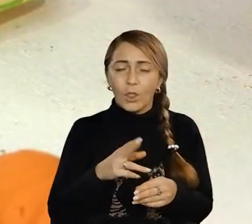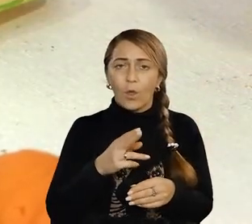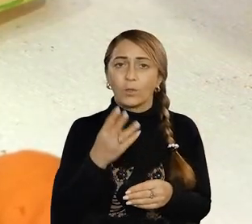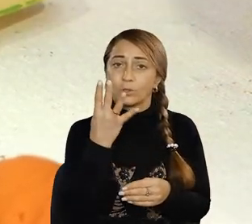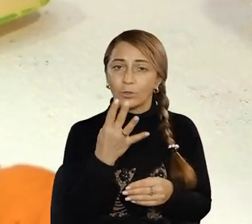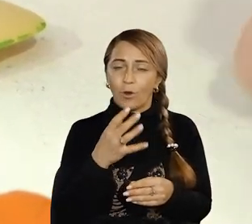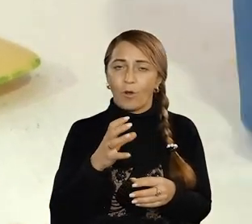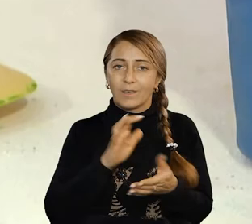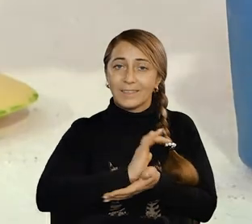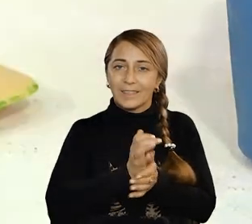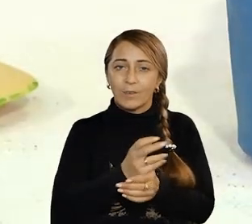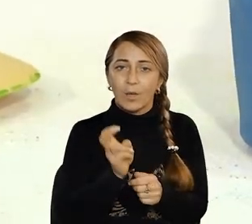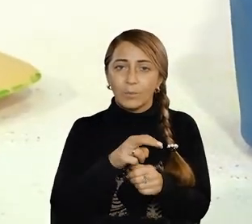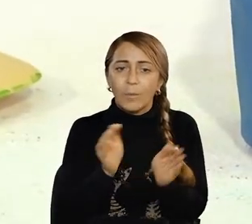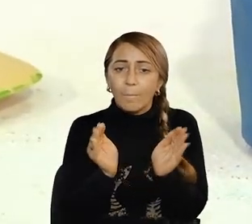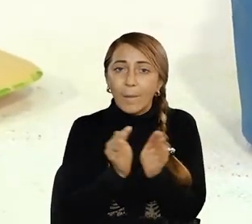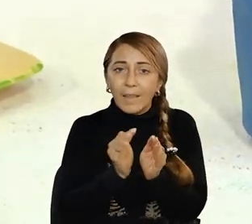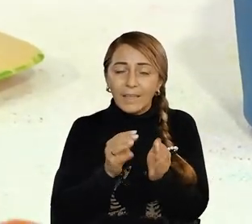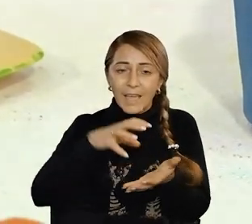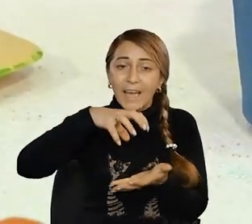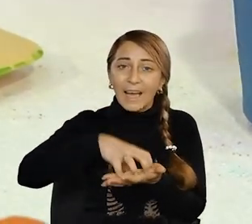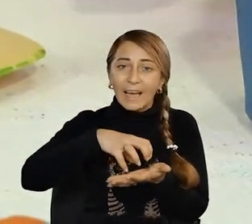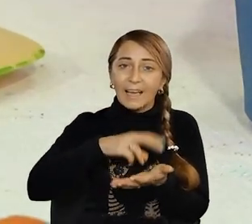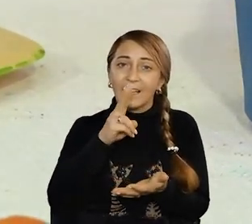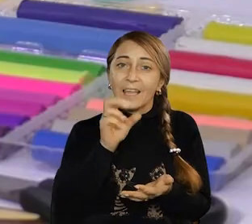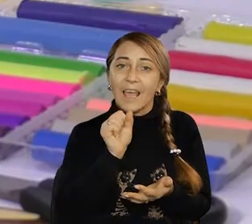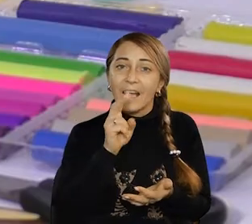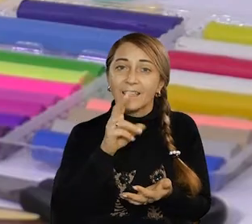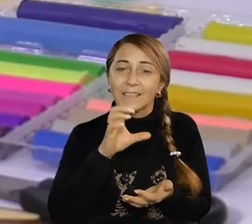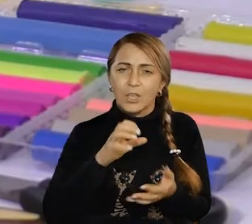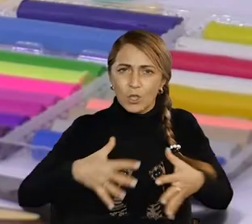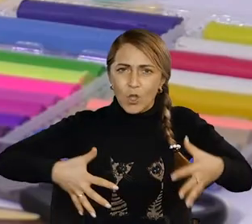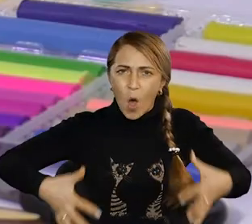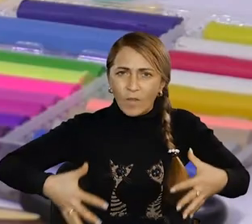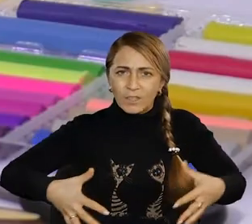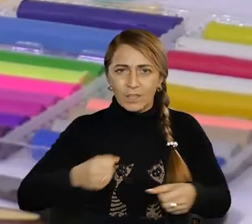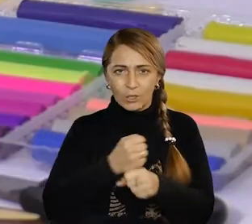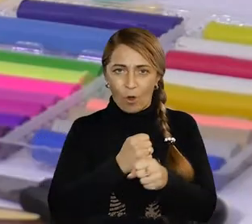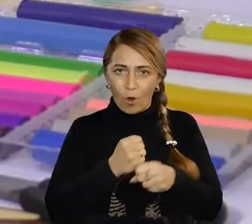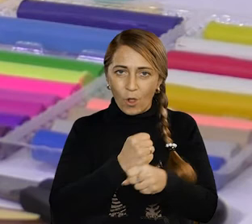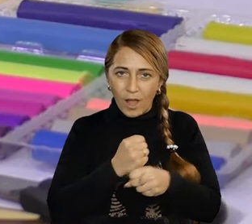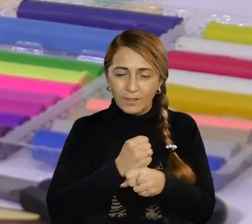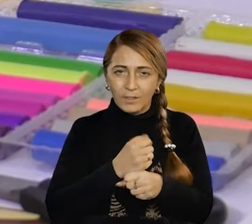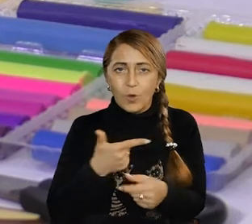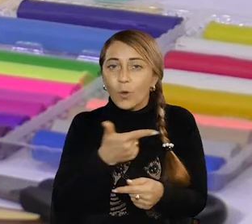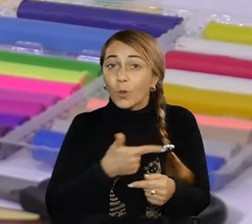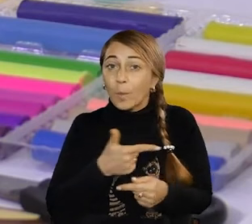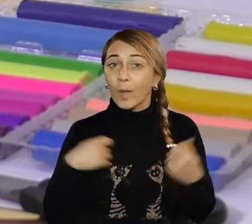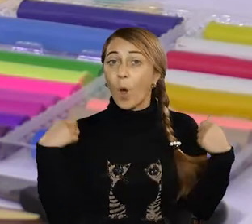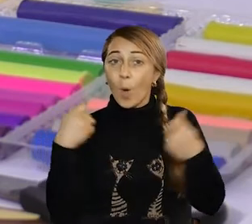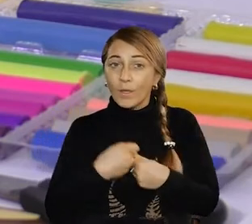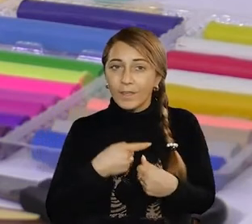сирів з'явився маленький кексик. Товстенький такий, шоколадний, у блакитному